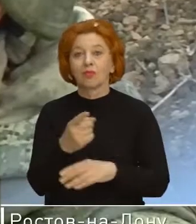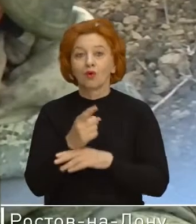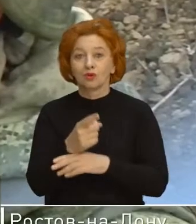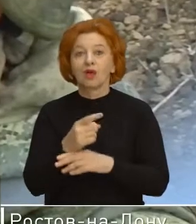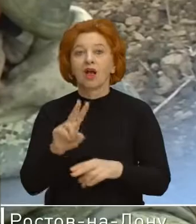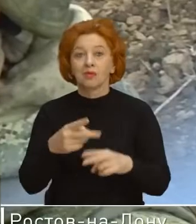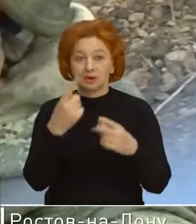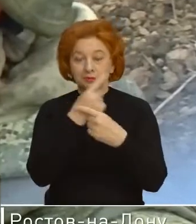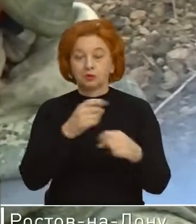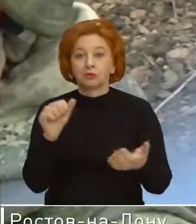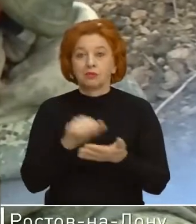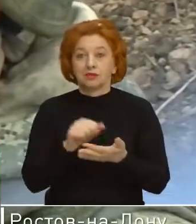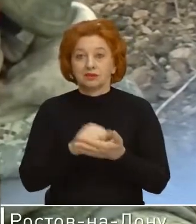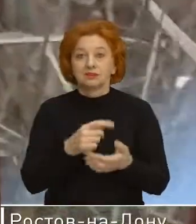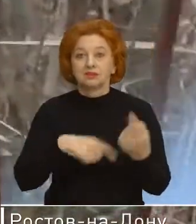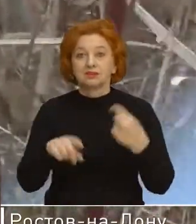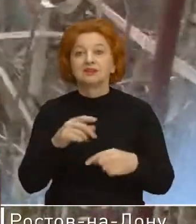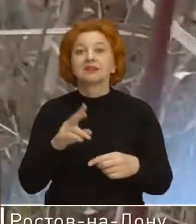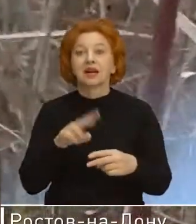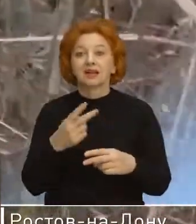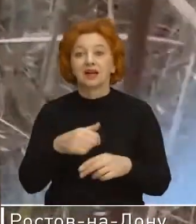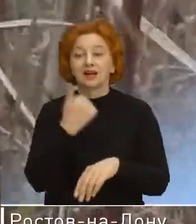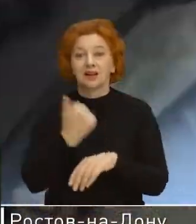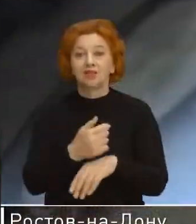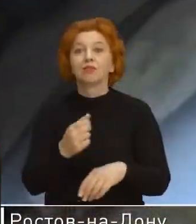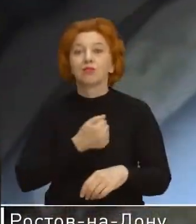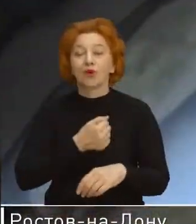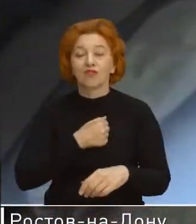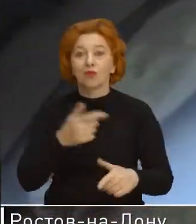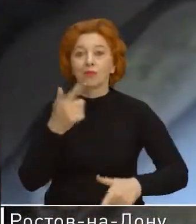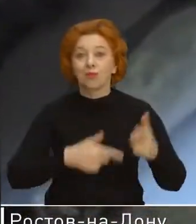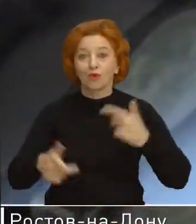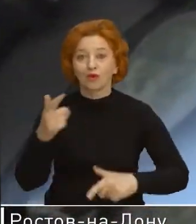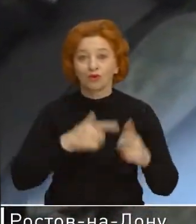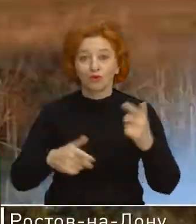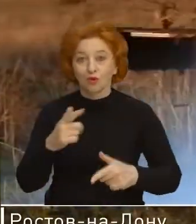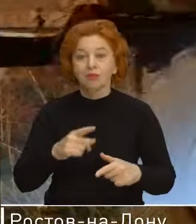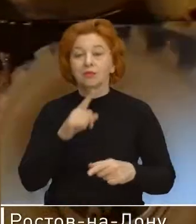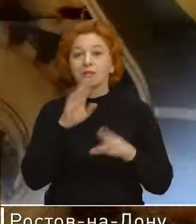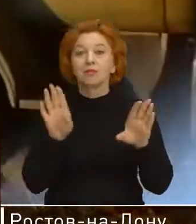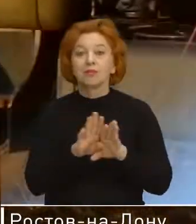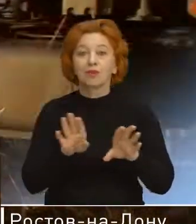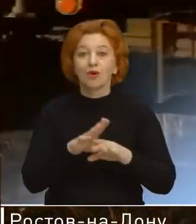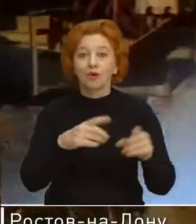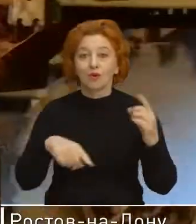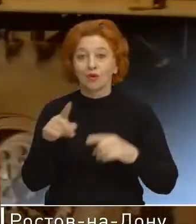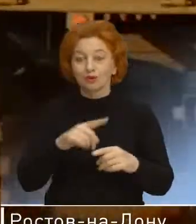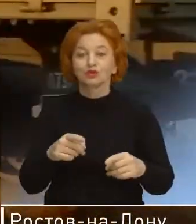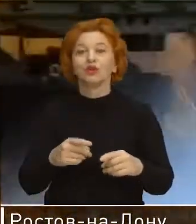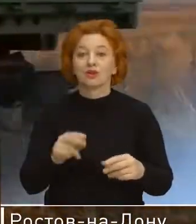Об этом сообщает пресс-служба ЮВО. Это одна из новинок в боевой подготовке. Эффект подобного взаимодействия